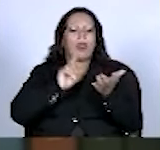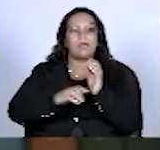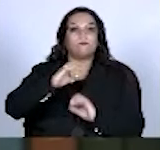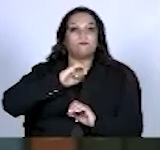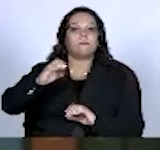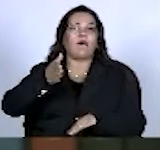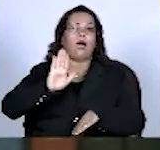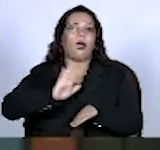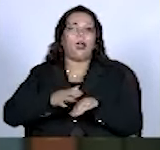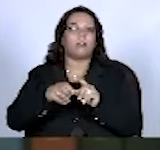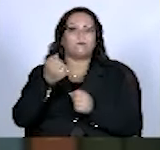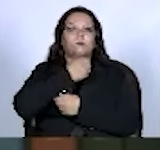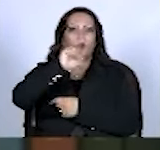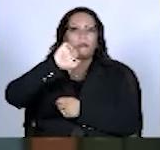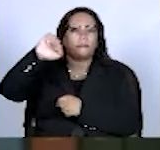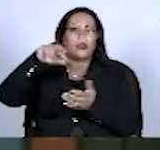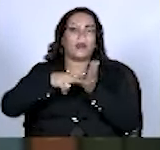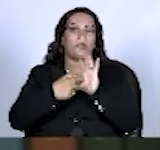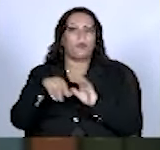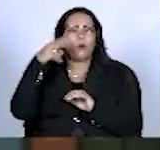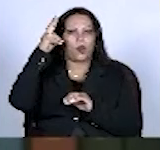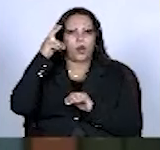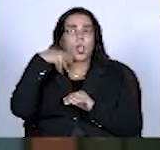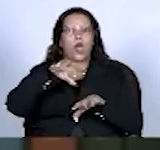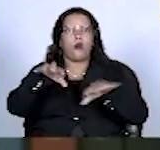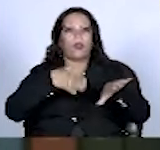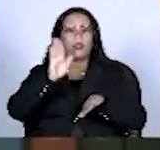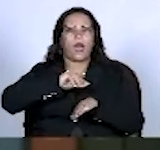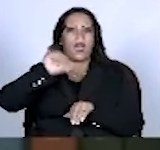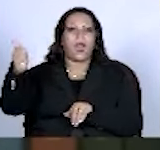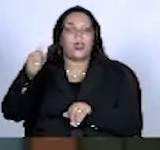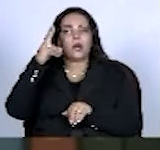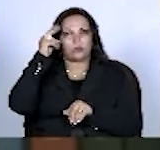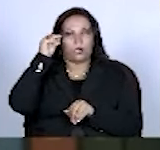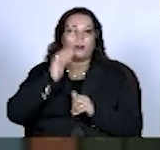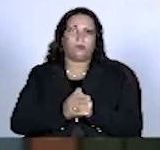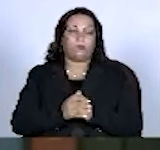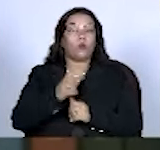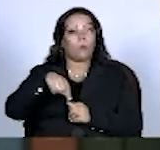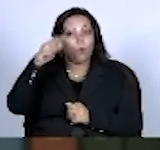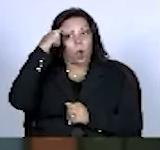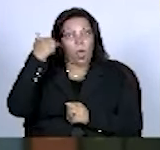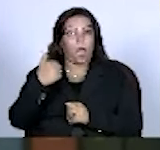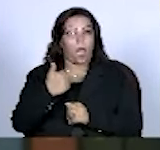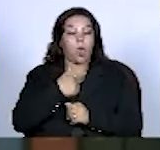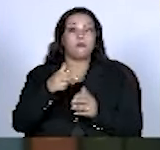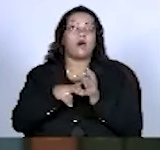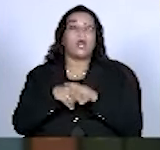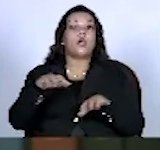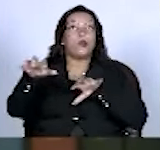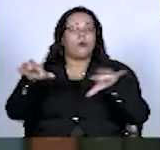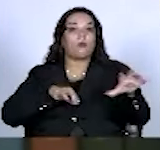على الهجمات الصاروخيه التي اطلقتها ايران على اسرائيل احنا عارفين ان ايران اطلقت على